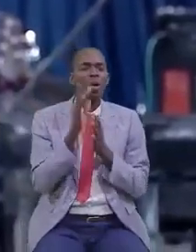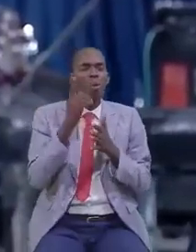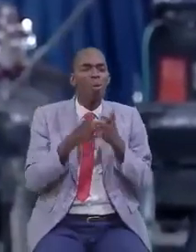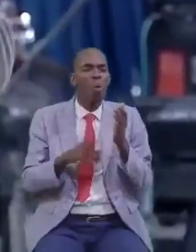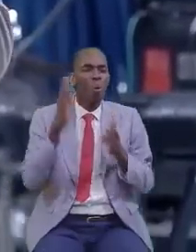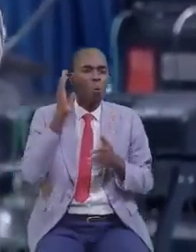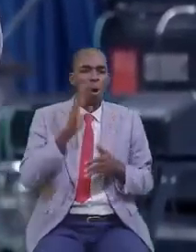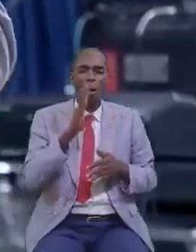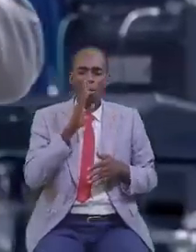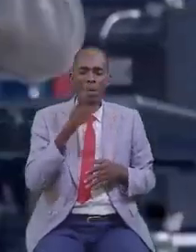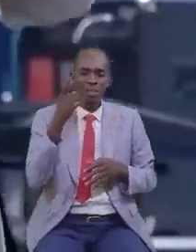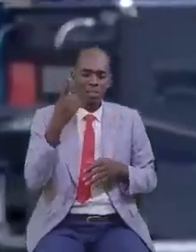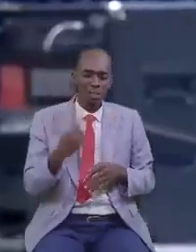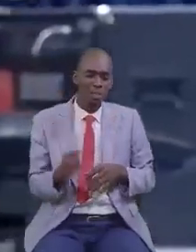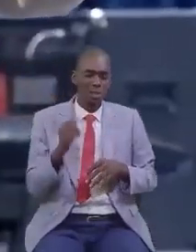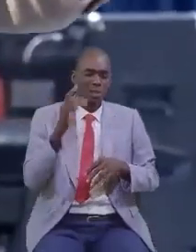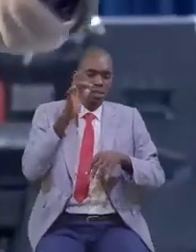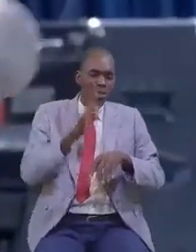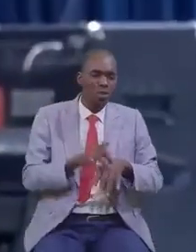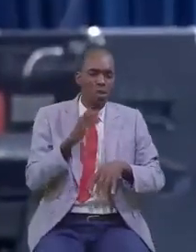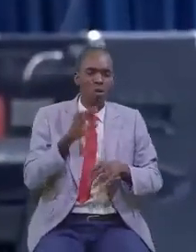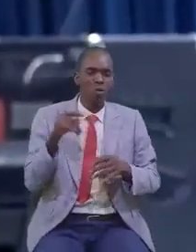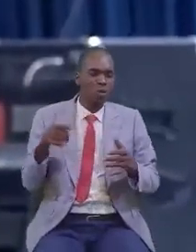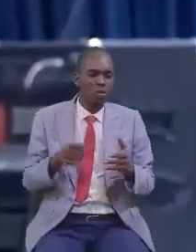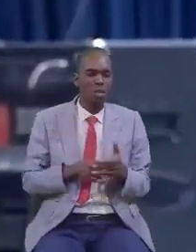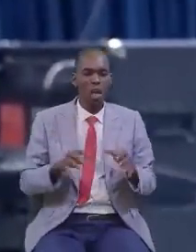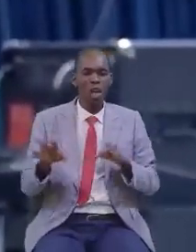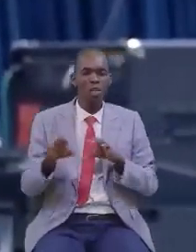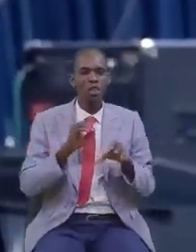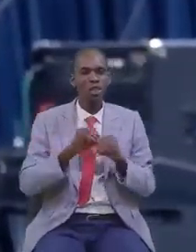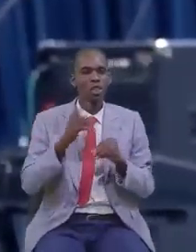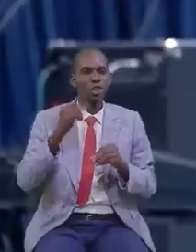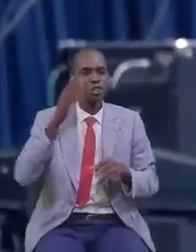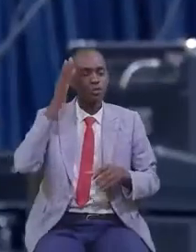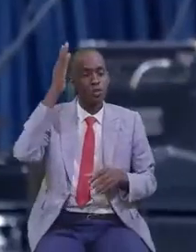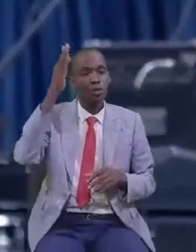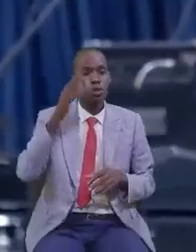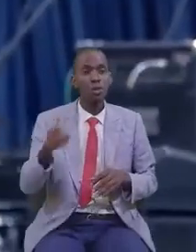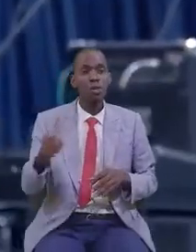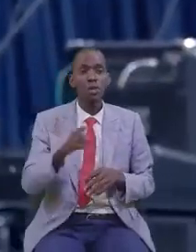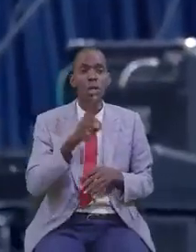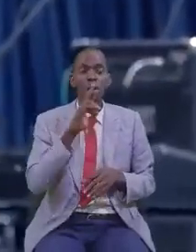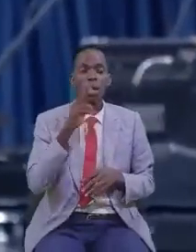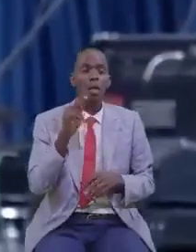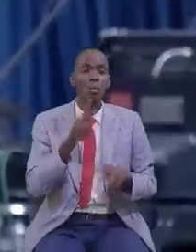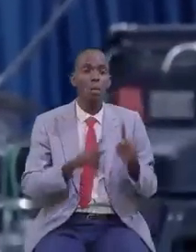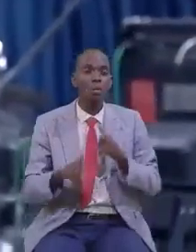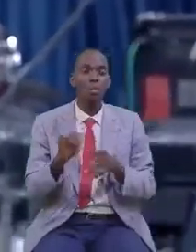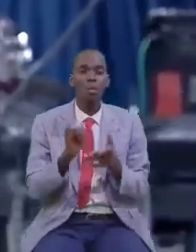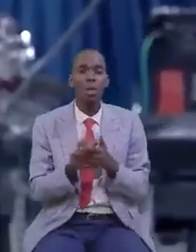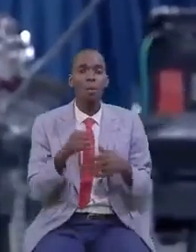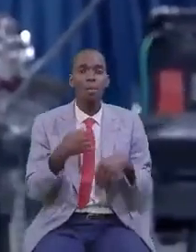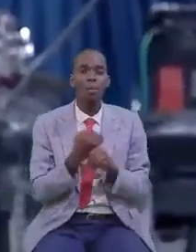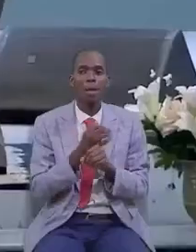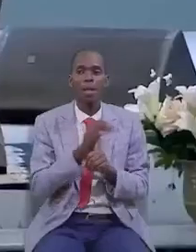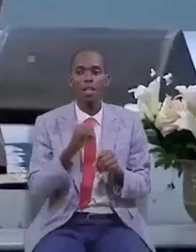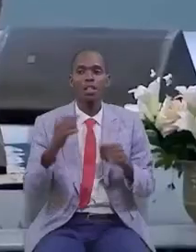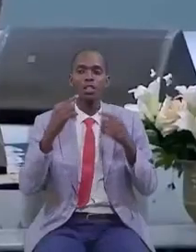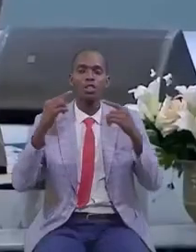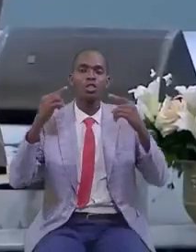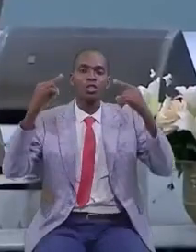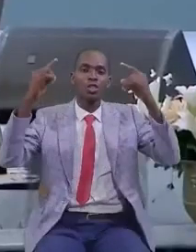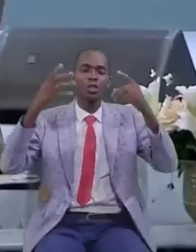of this action in the future? They are the people that make a success of life.